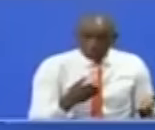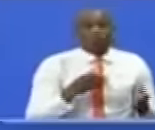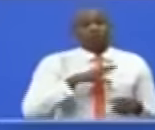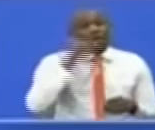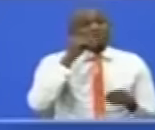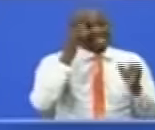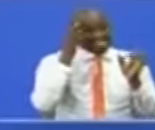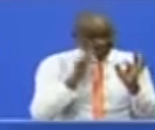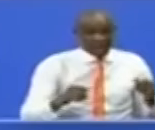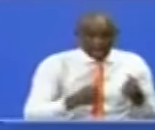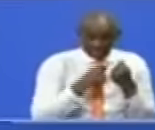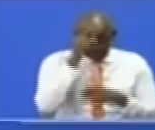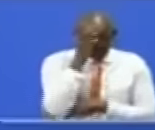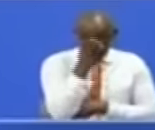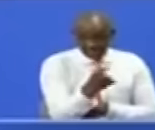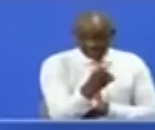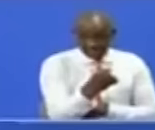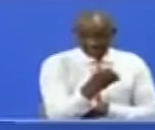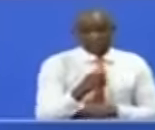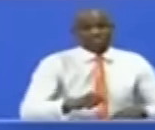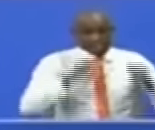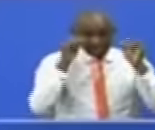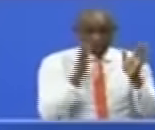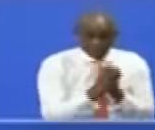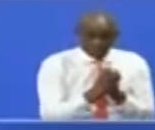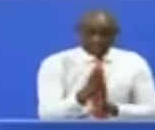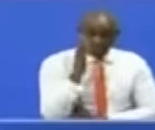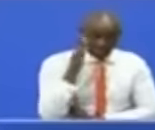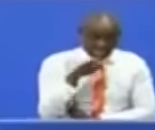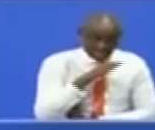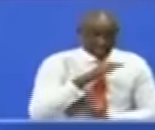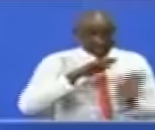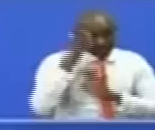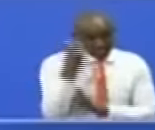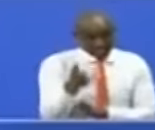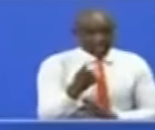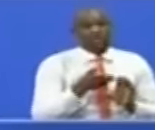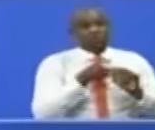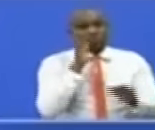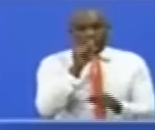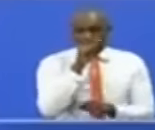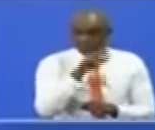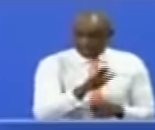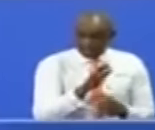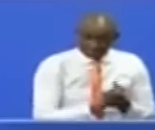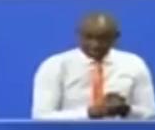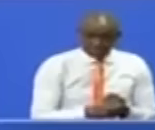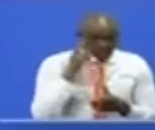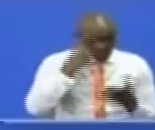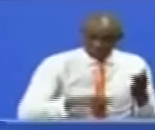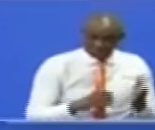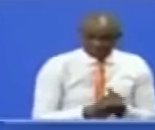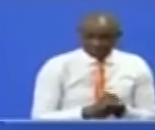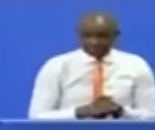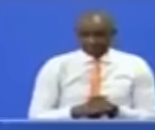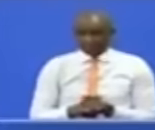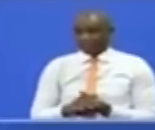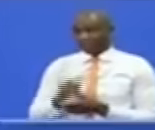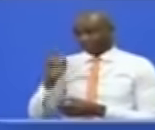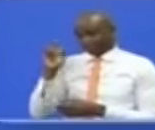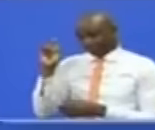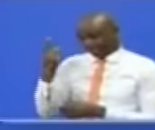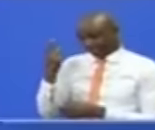itapatikana endapo Asman Kamama, ambaye ni mwenyekiti wa kamati ya usalama katika bunge la taifa, atajiuzulu kutoka wadhifa huo. Unakubaliana na kauli hiyo? Kwanza